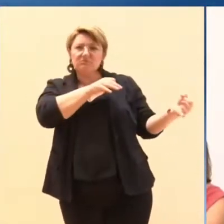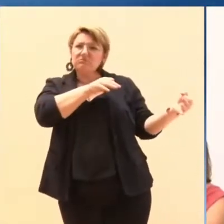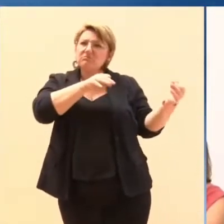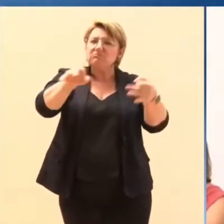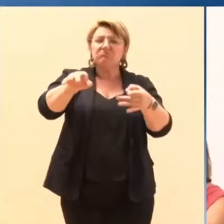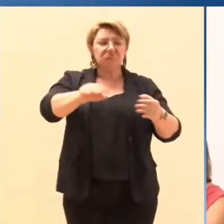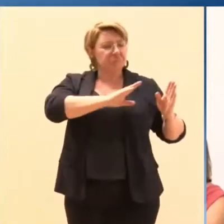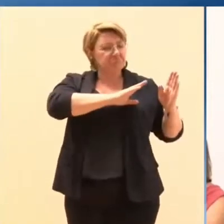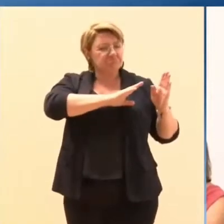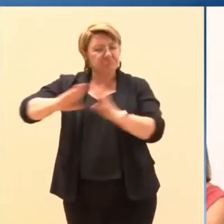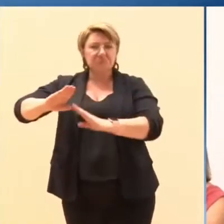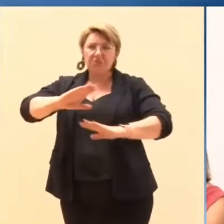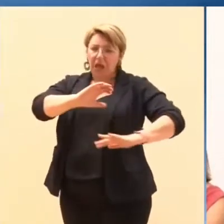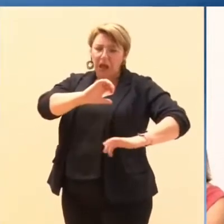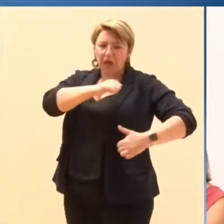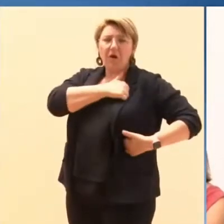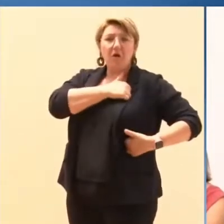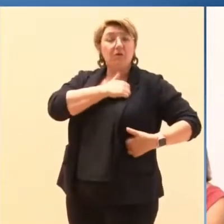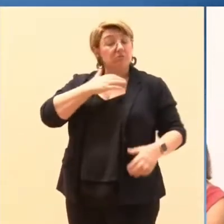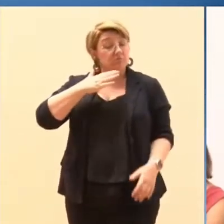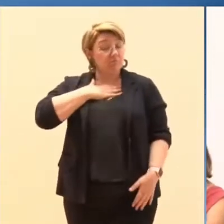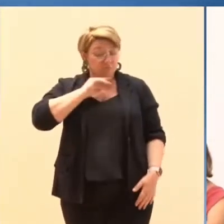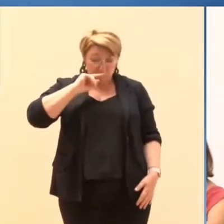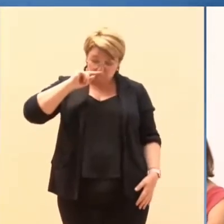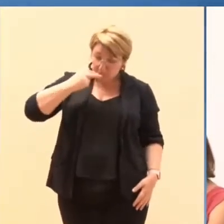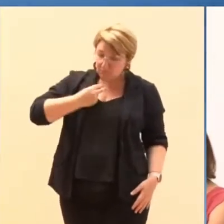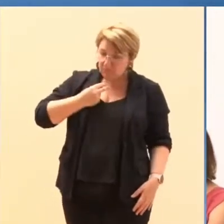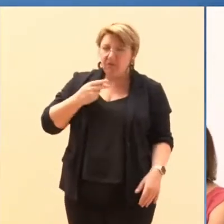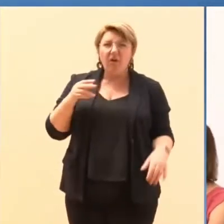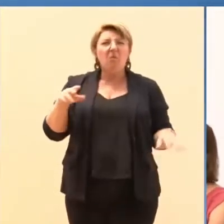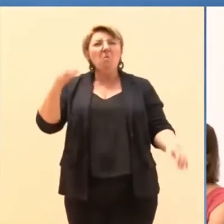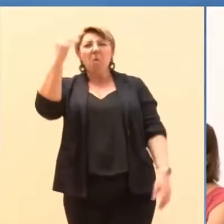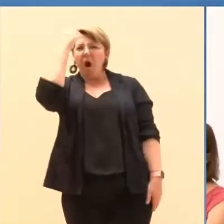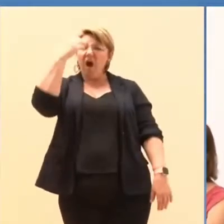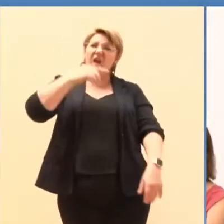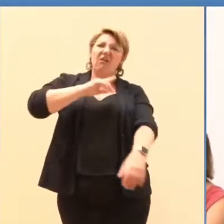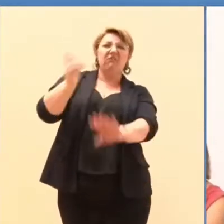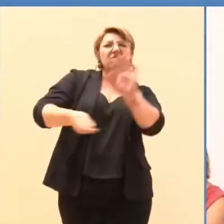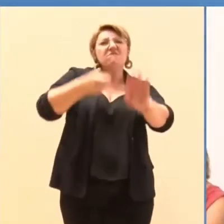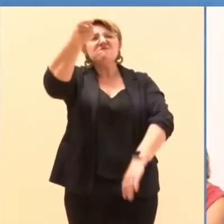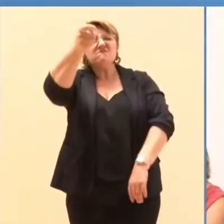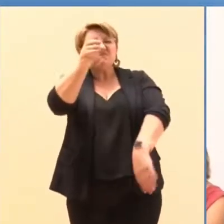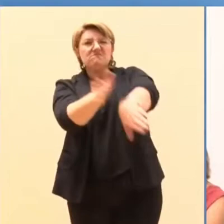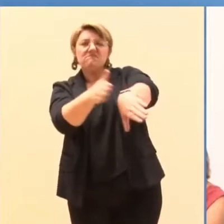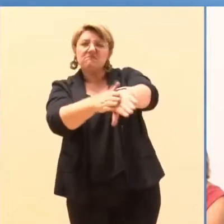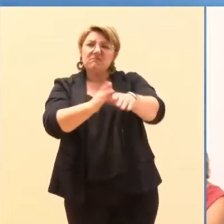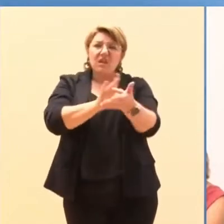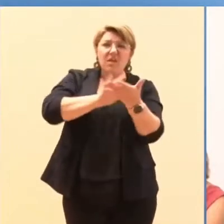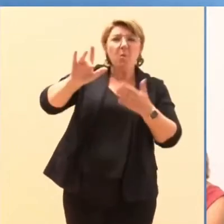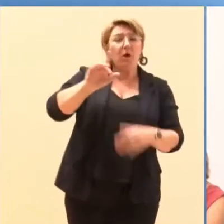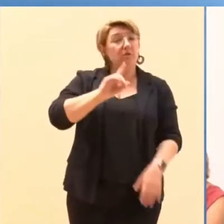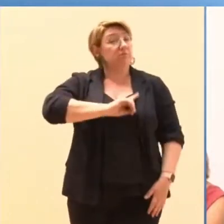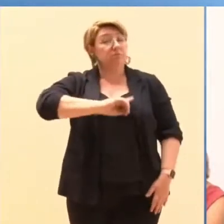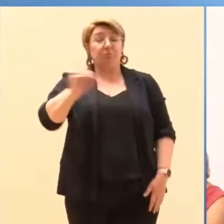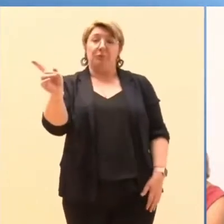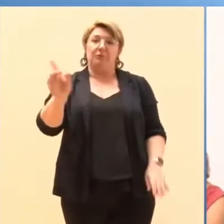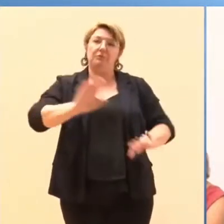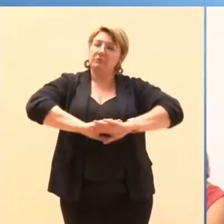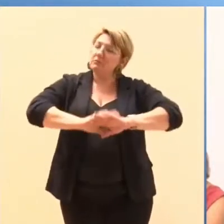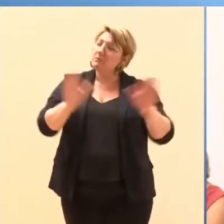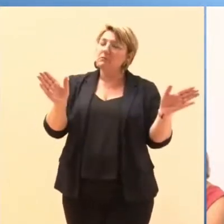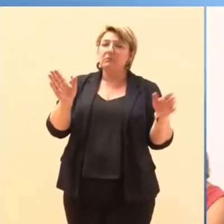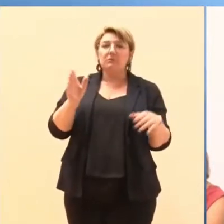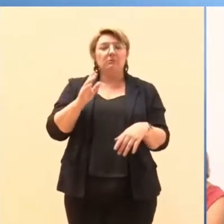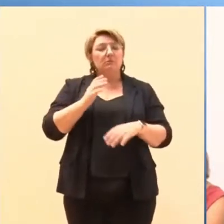rigueur appliquée à soi-même et non plus la morale hypocrite sur le dos d'autrui, avec la naissance d'un nouvel exercice